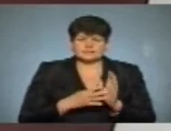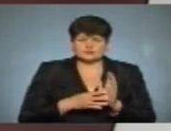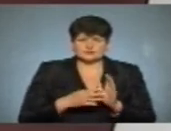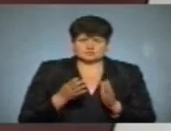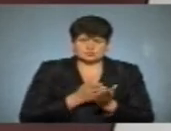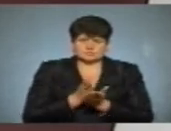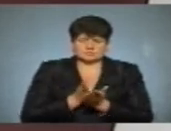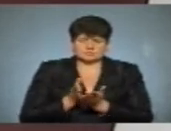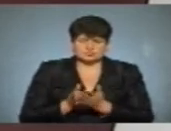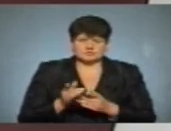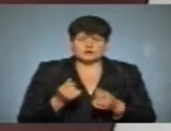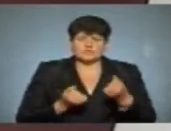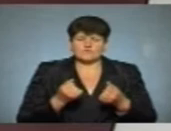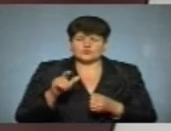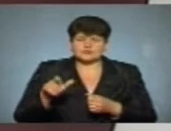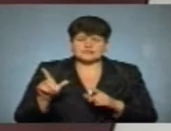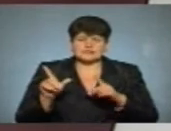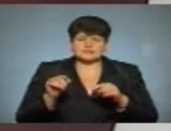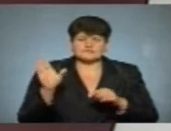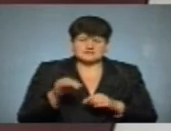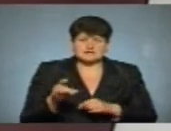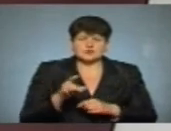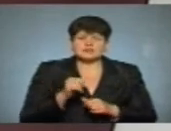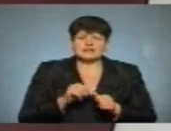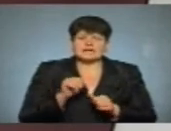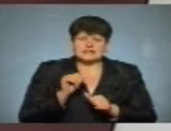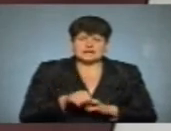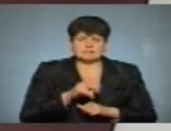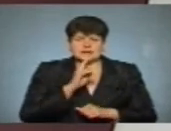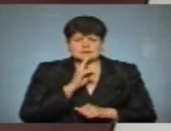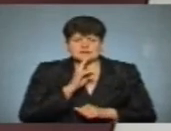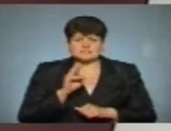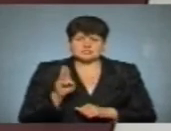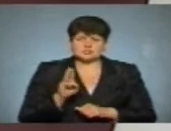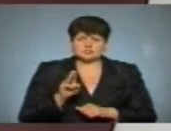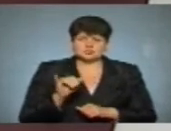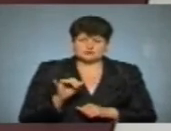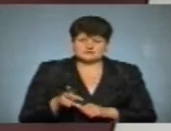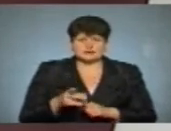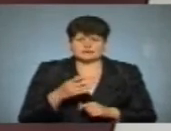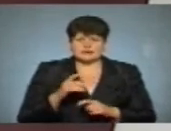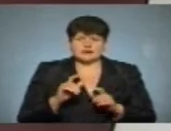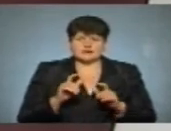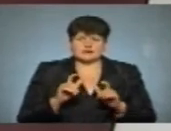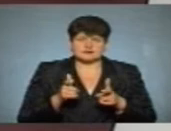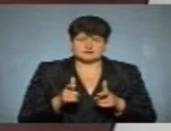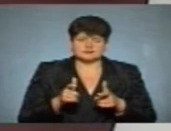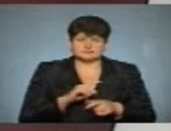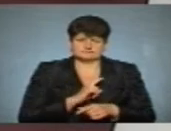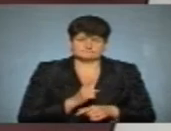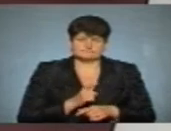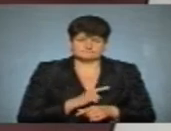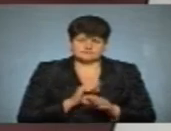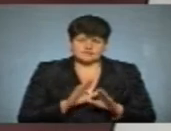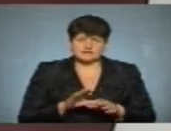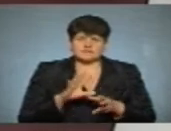Олег Продан каже, водії їздять до всіх районів, окрім Кременецького і Шумського, де карантин ще не послабили. Загалом за сьогодні водії